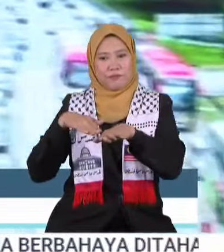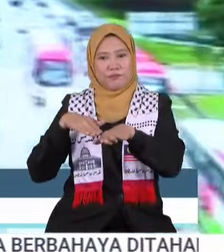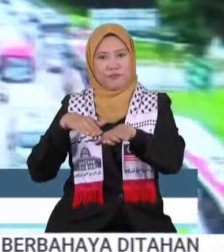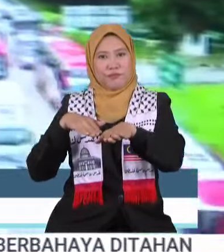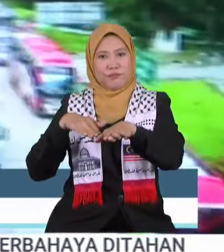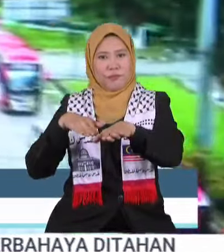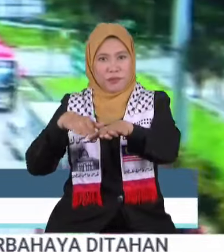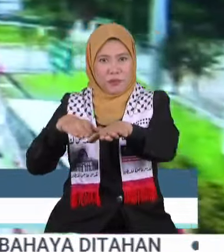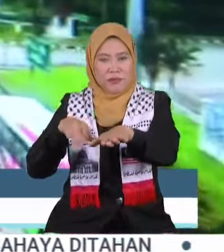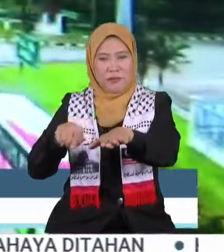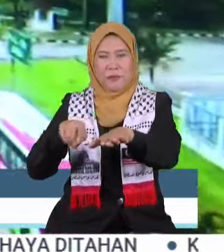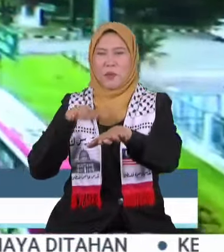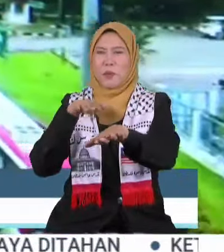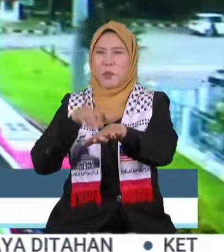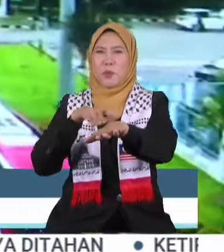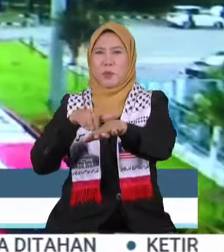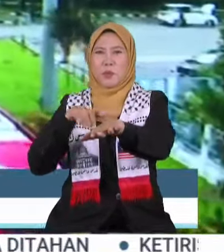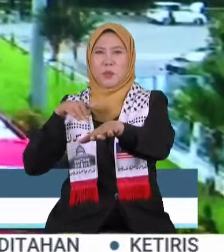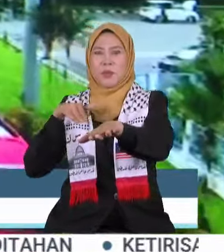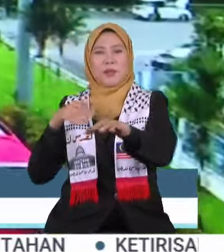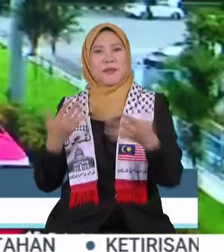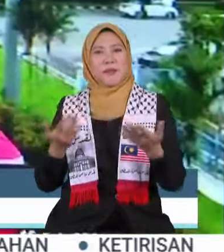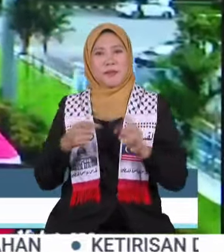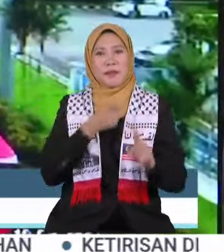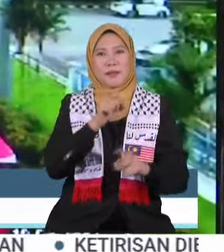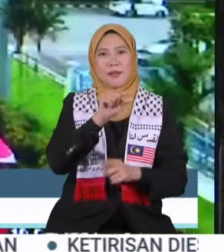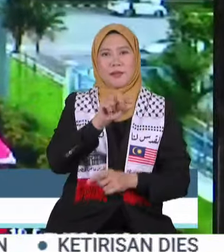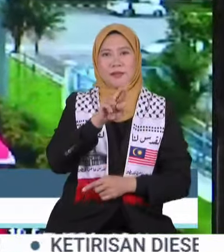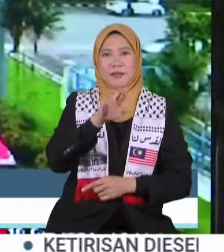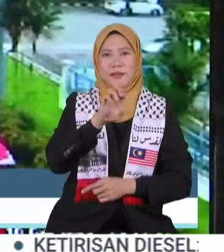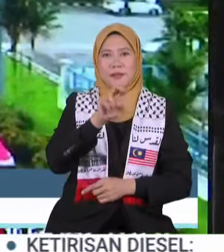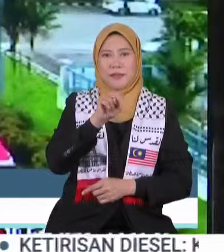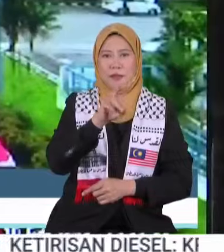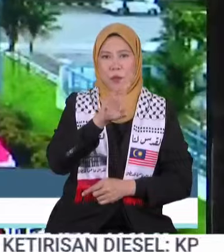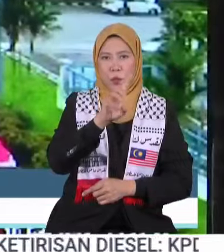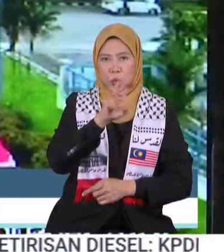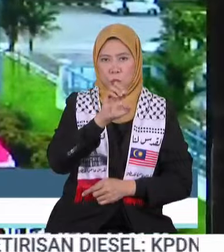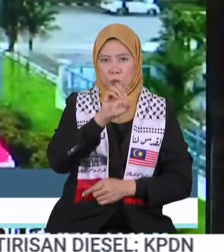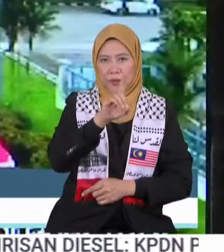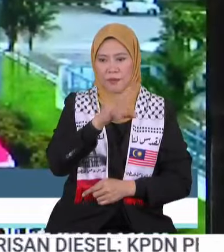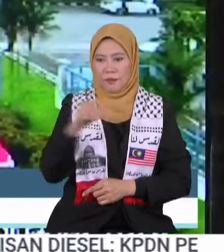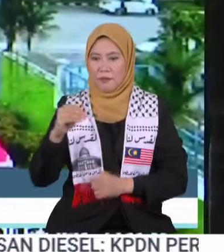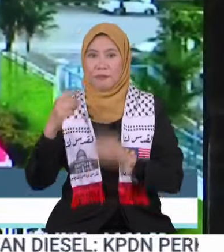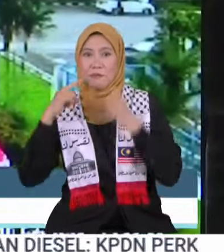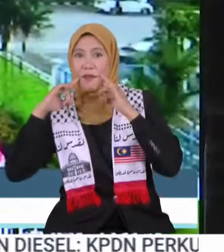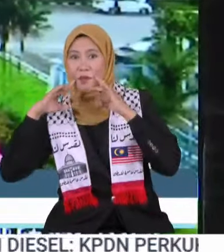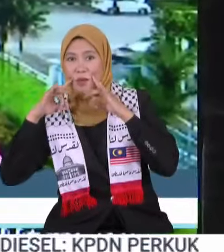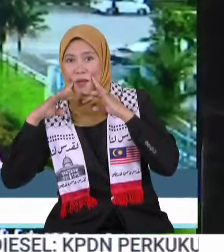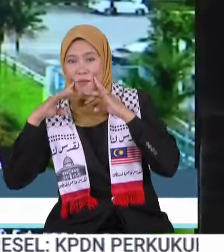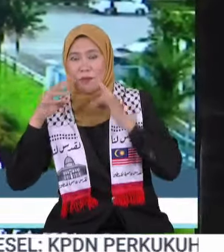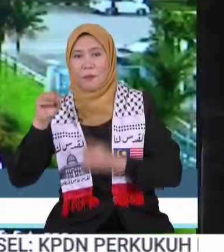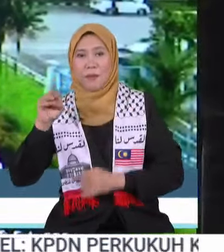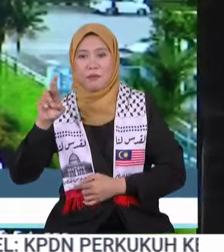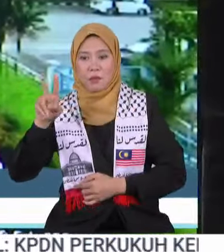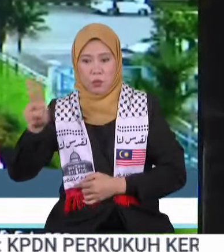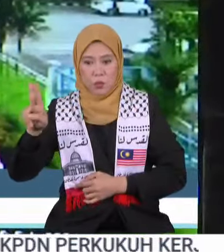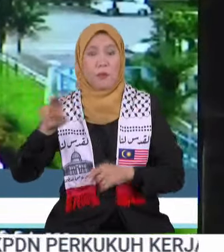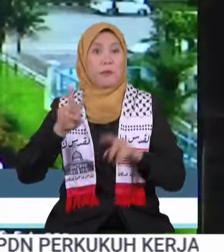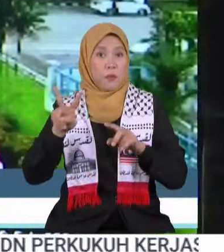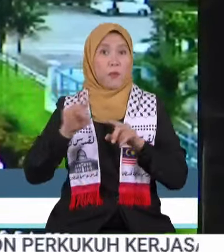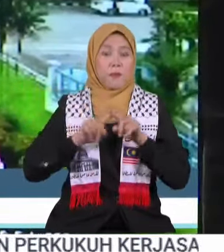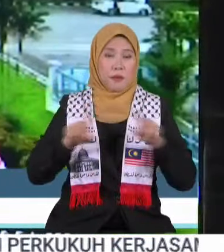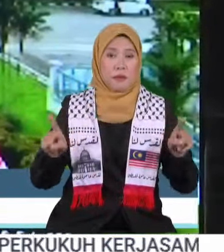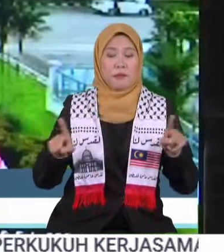Tol Gombak, di mana kesesakan bermula dari Greenwood Duke dan Batu Caves MRR2. Walau bagaimanapun, aliran